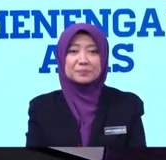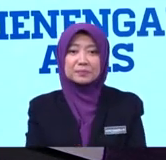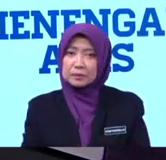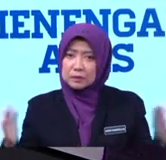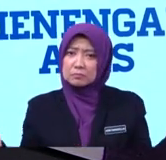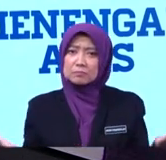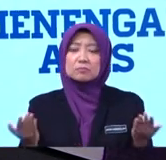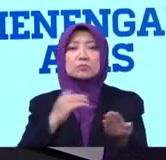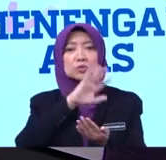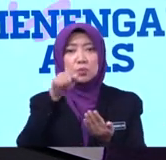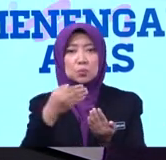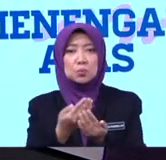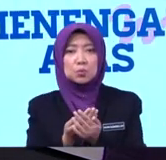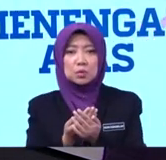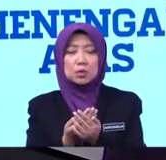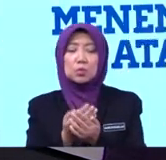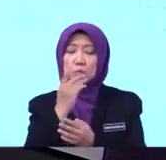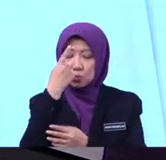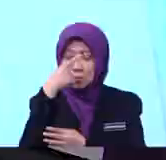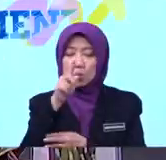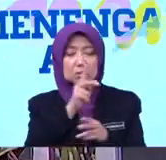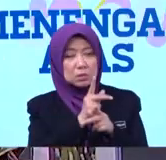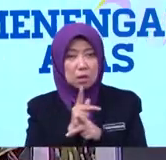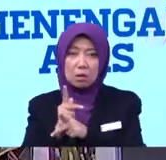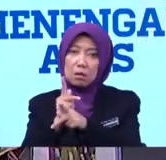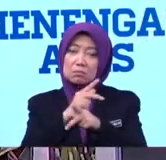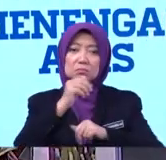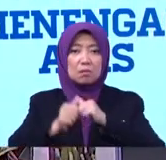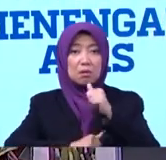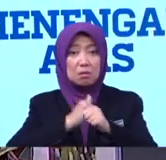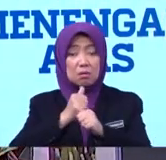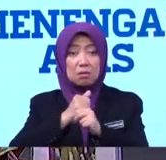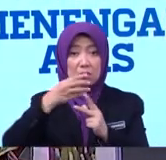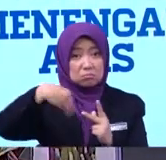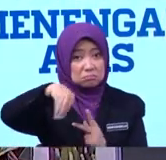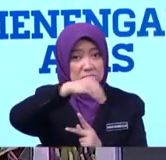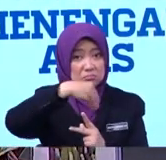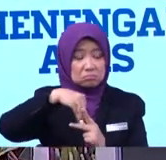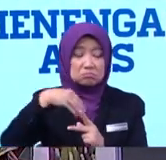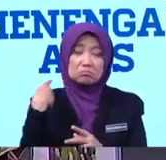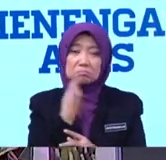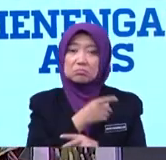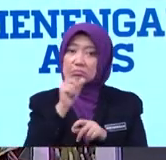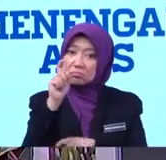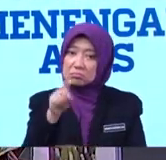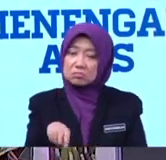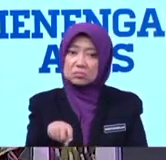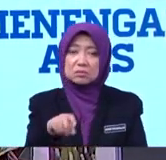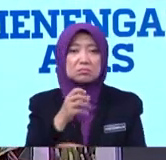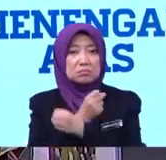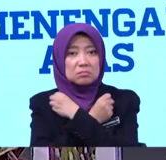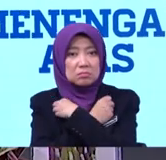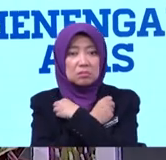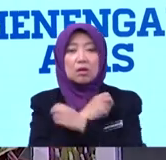kepada semua penonton untuk Sentosa menjaga alam sekitar karena sama-sama menjaga kelestarian alat kita supaya negara kita dan keadaan